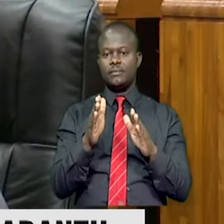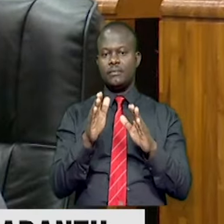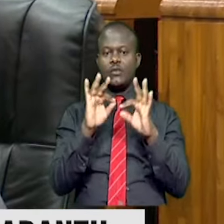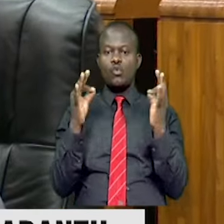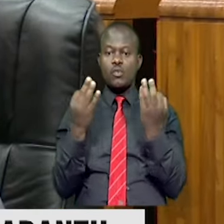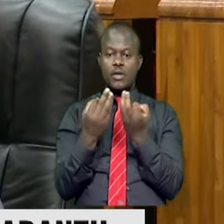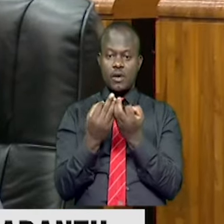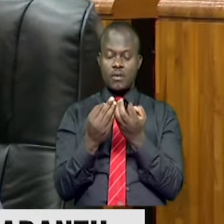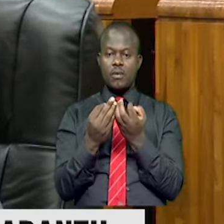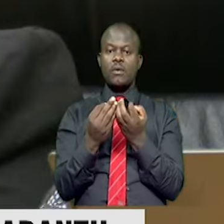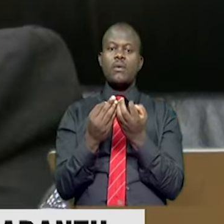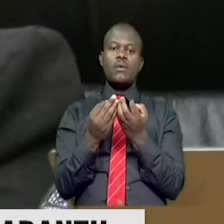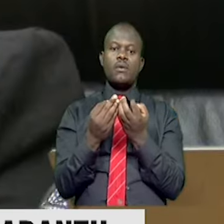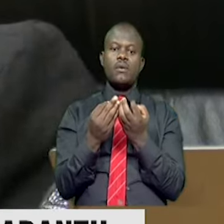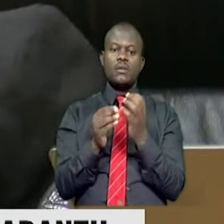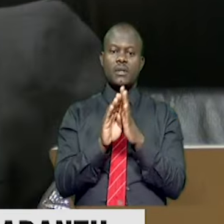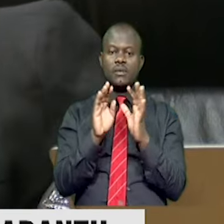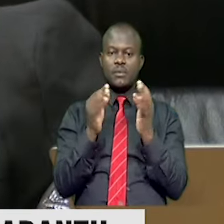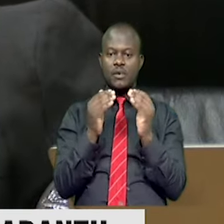Profe yabibwiye umunyamakuru wacu.